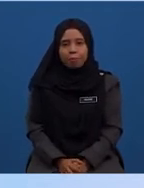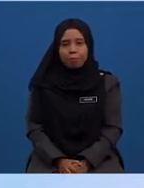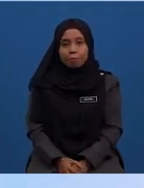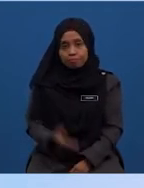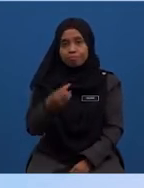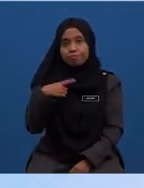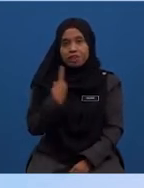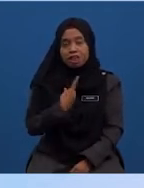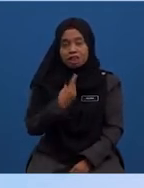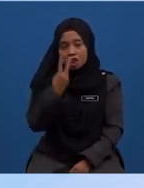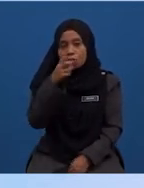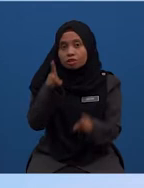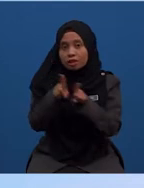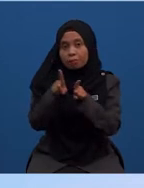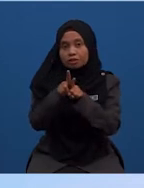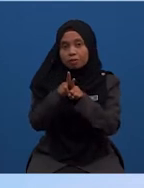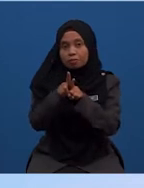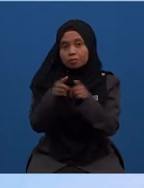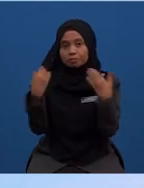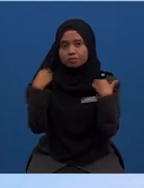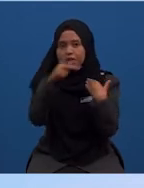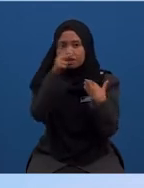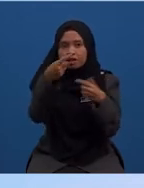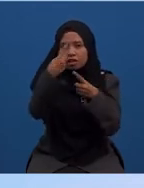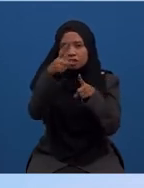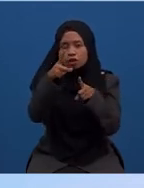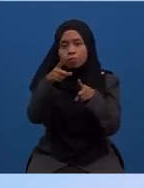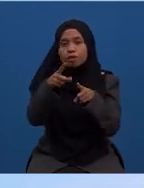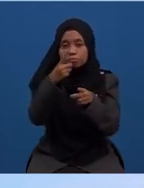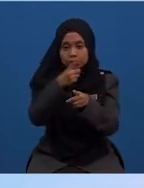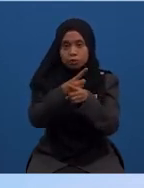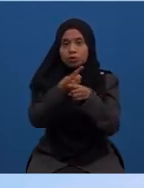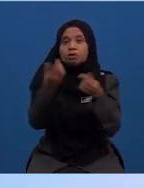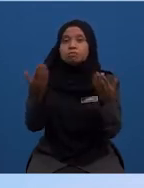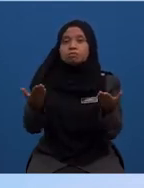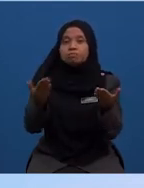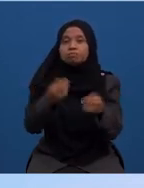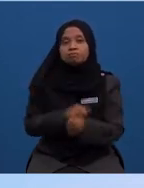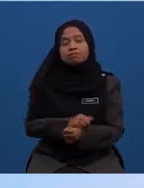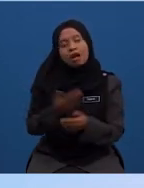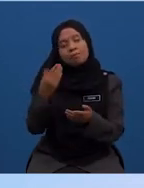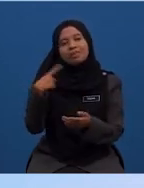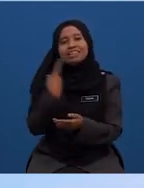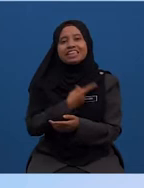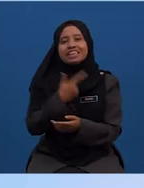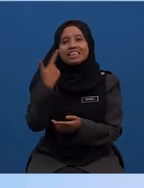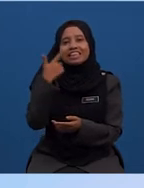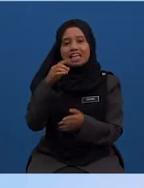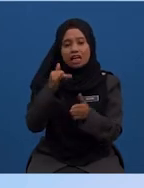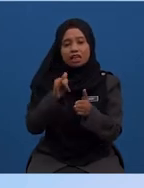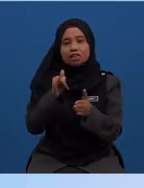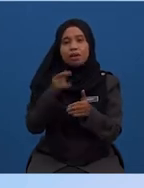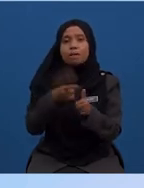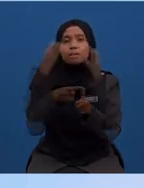Mari kita semak bersama-sama. Adakah jawapan anda betul? Mari kita lihat bentuk yang